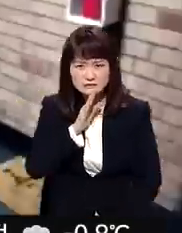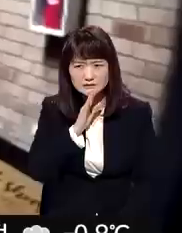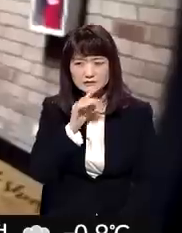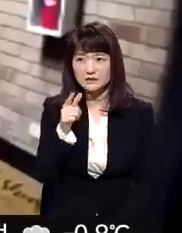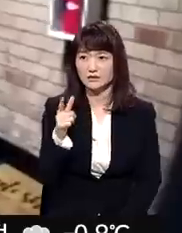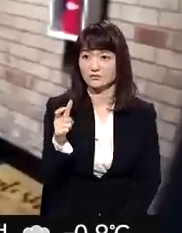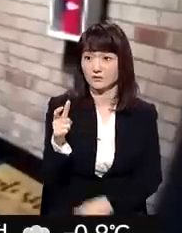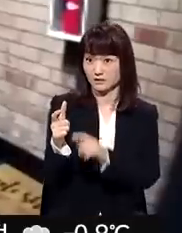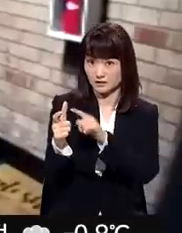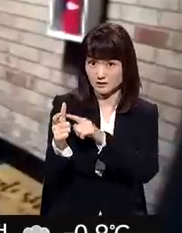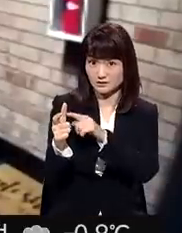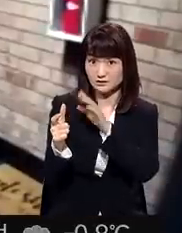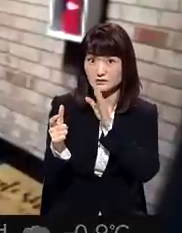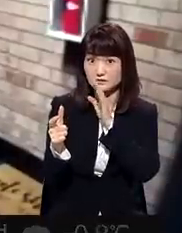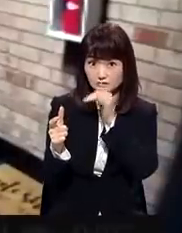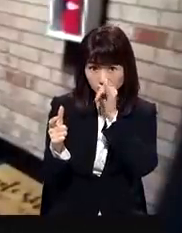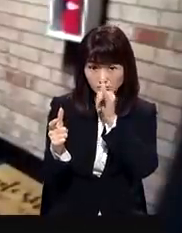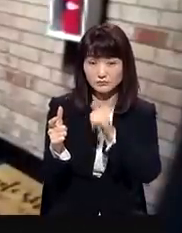권총이었습니다네